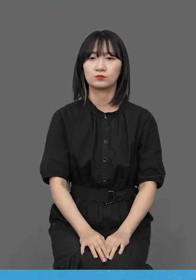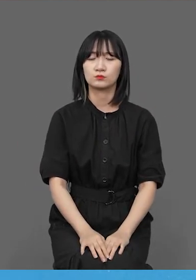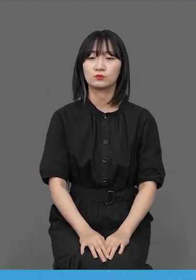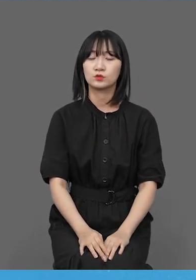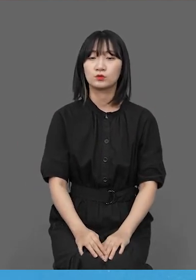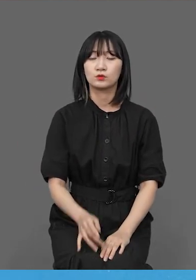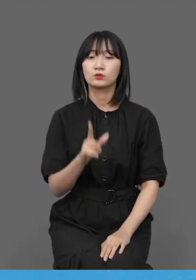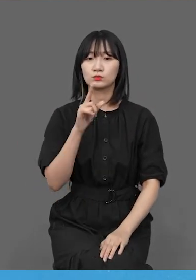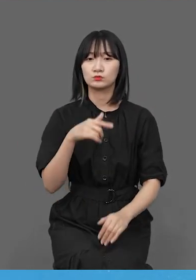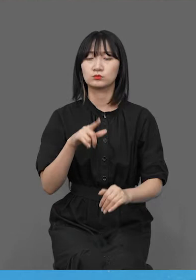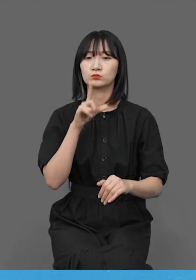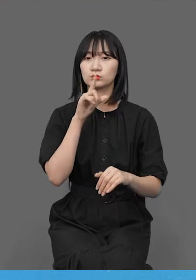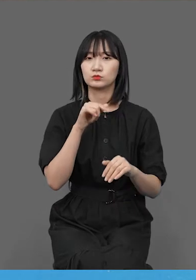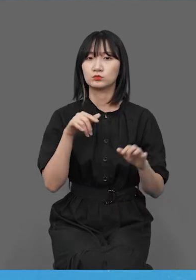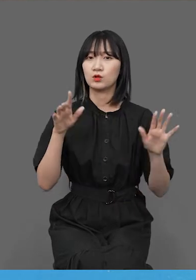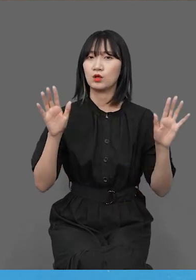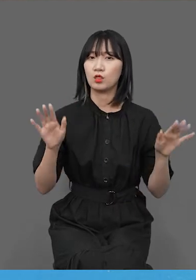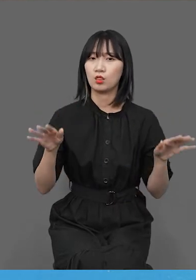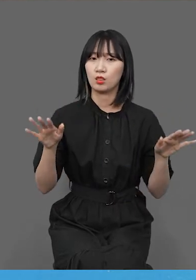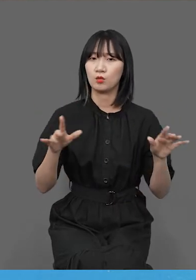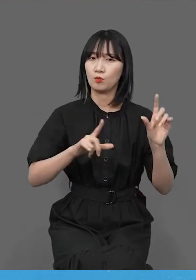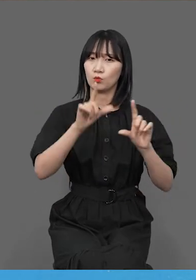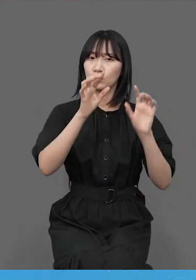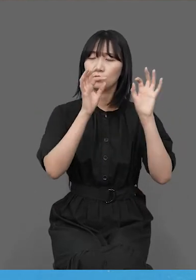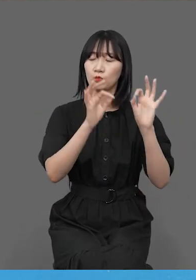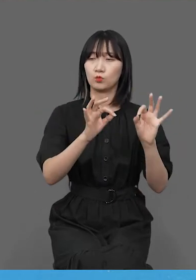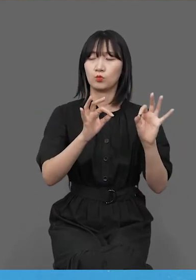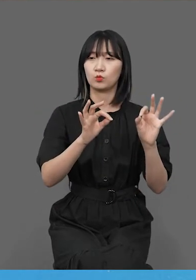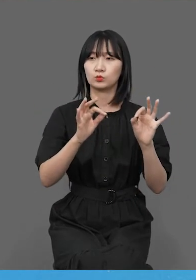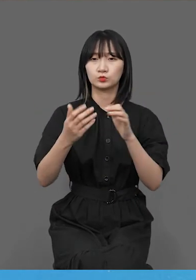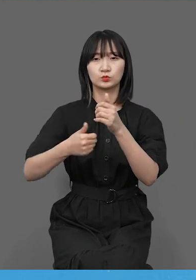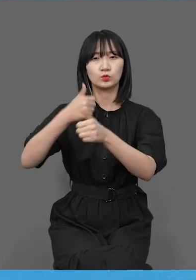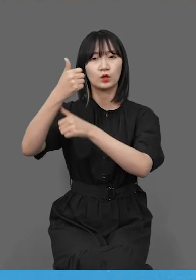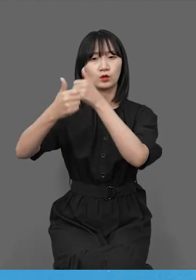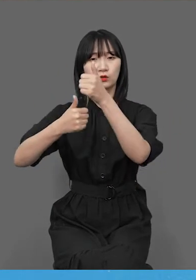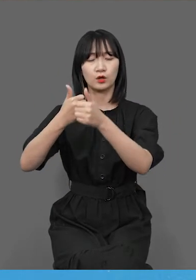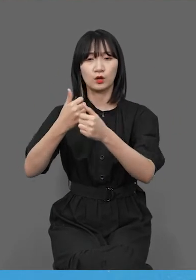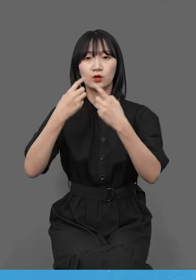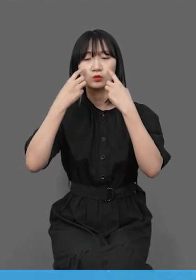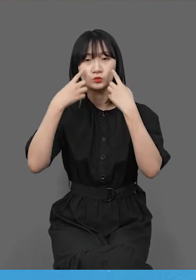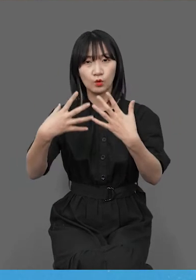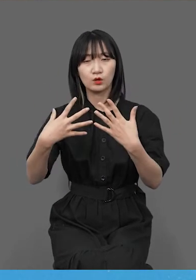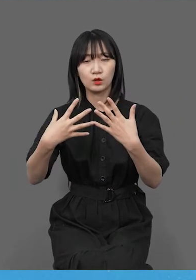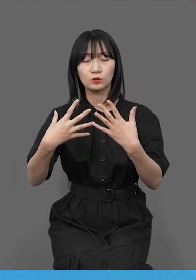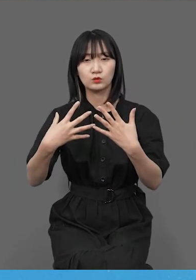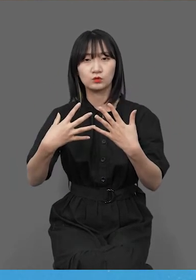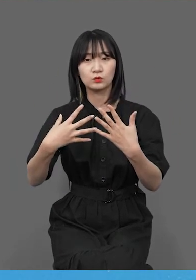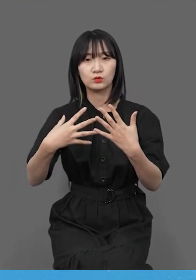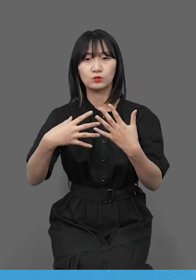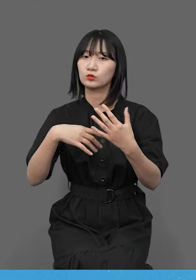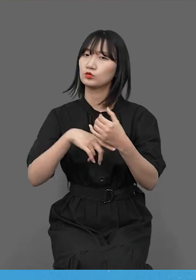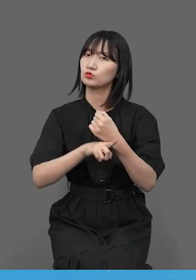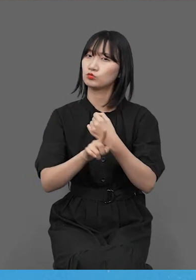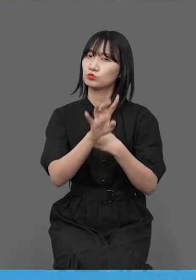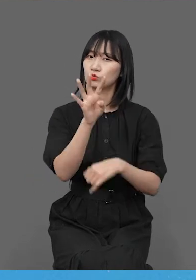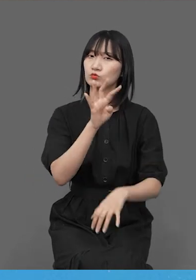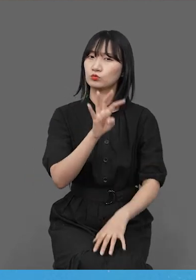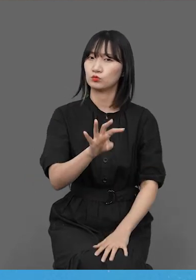가지고 새의 조상이라고 단정할 수 있는 근거, 객관적인 근거라는 게 과연 무엇이냐 그걸 묻지 않을 수가 없는